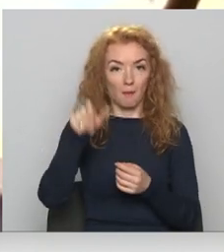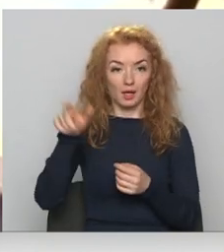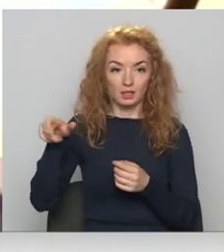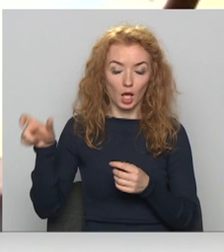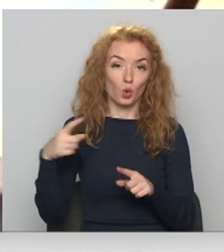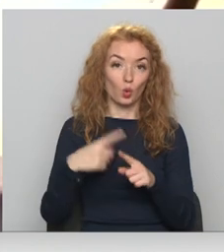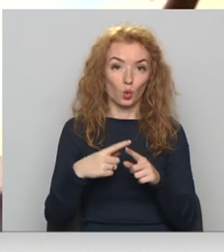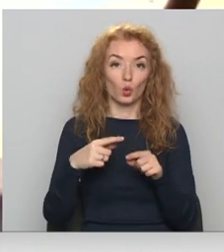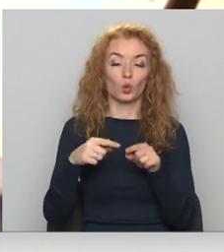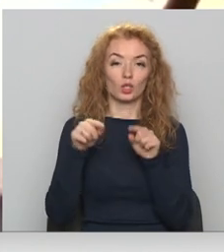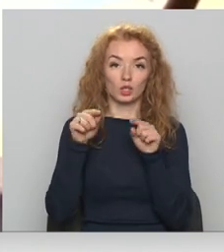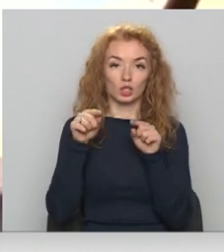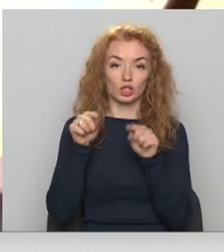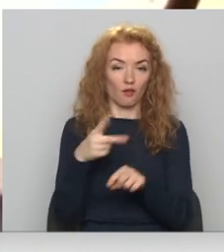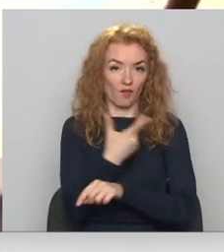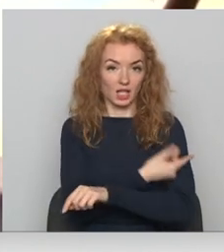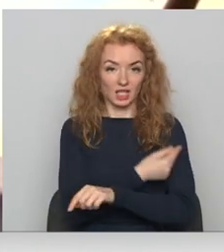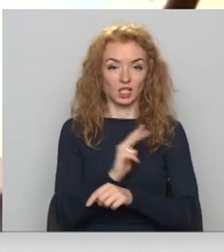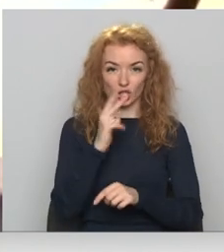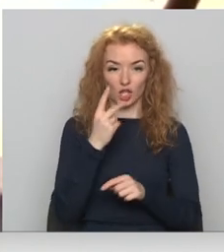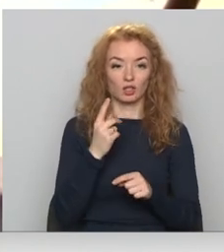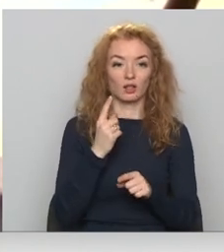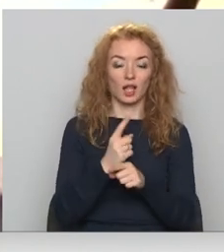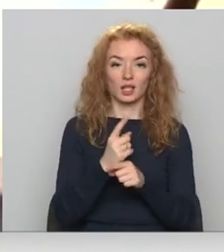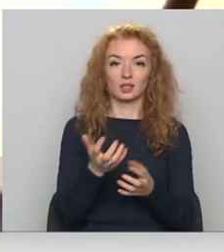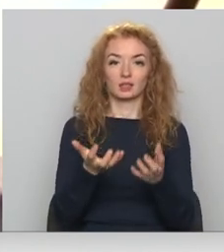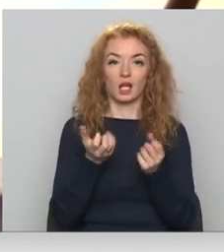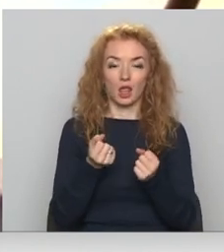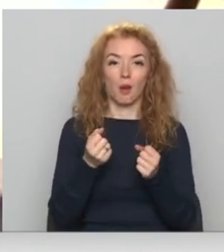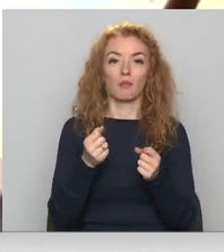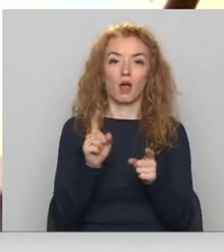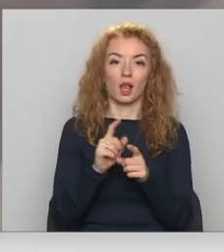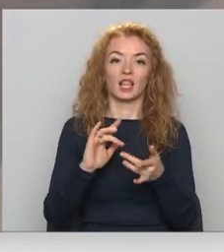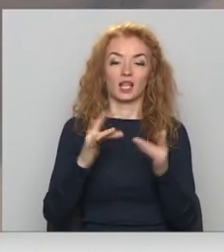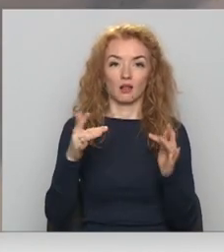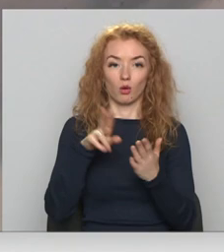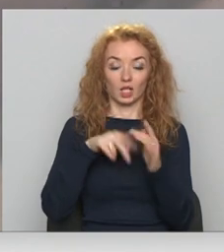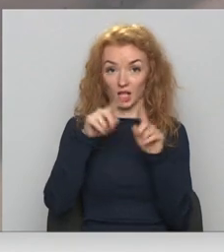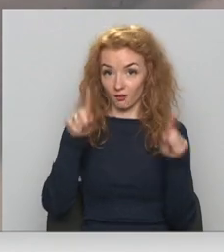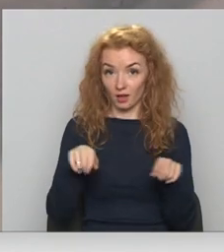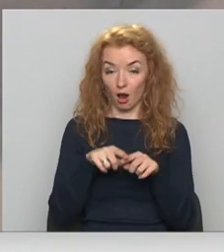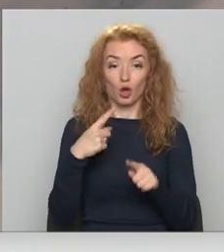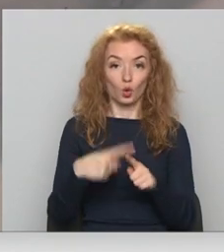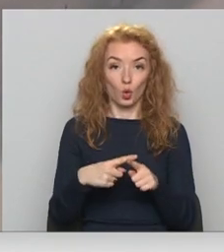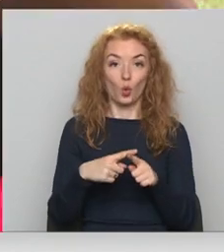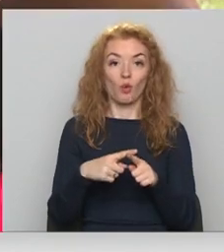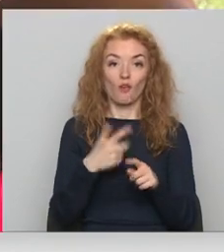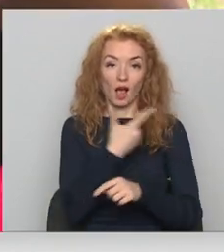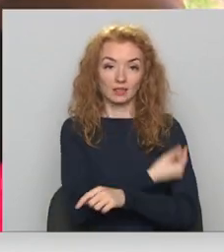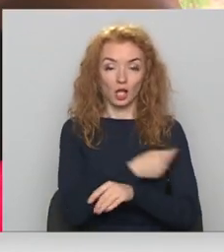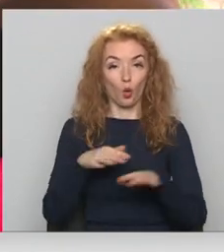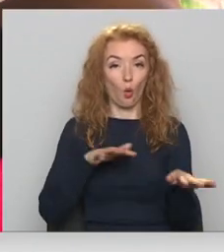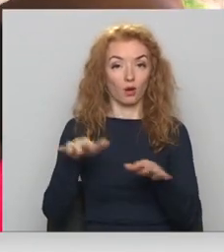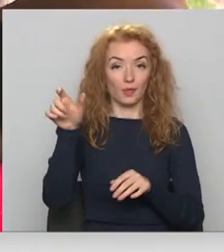skaitā šī balstu vakcinācija nevar būt obligāta, lai saņemtu digitālo certifikātu. Vakcinācijas organizatori rēķina,